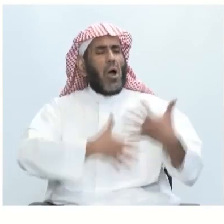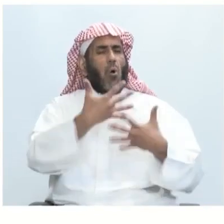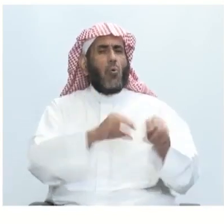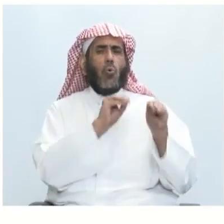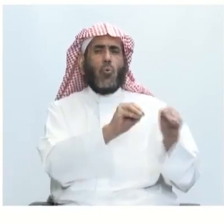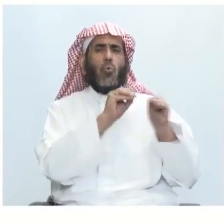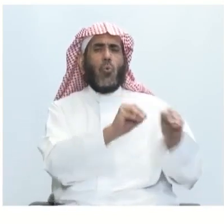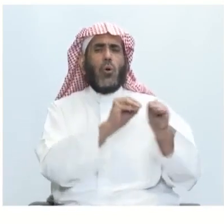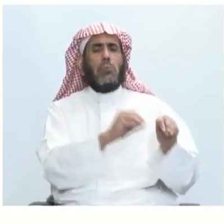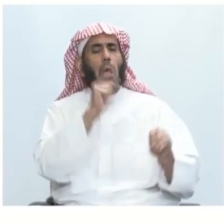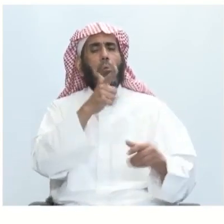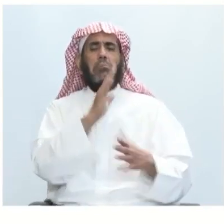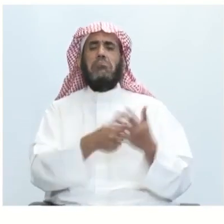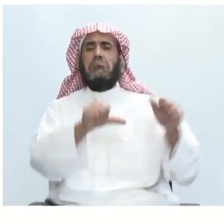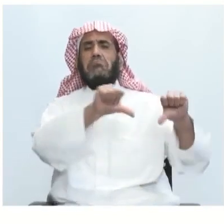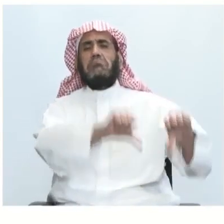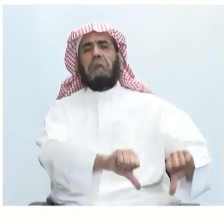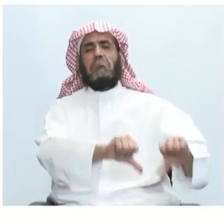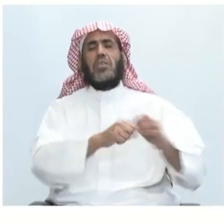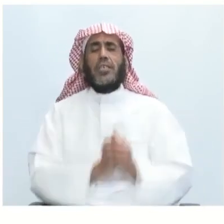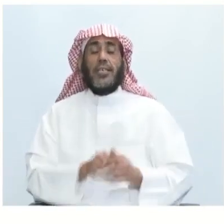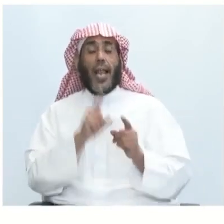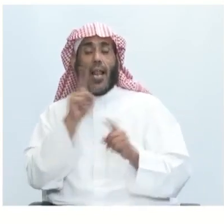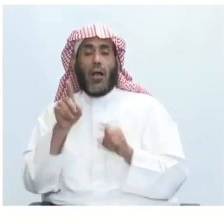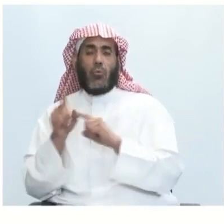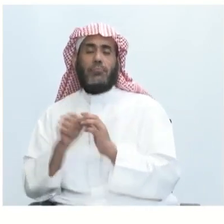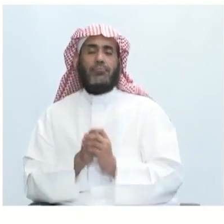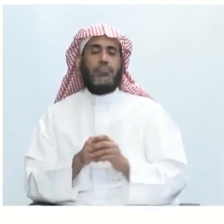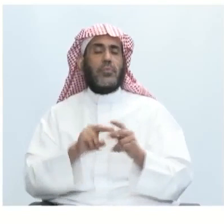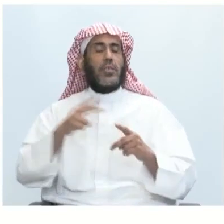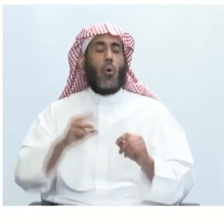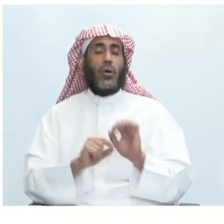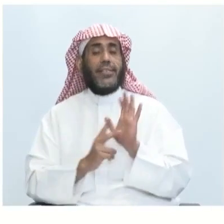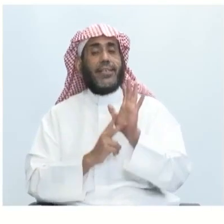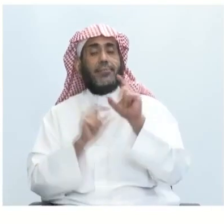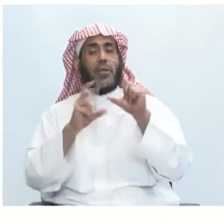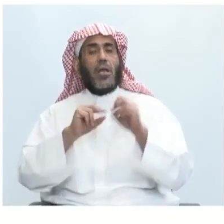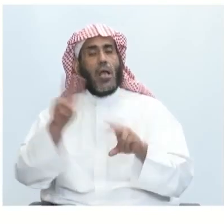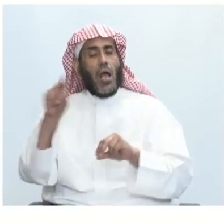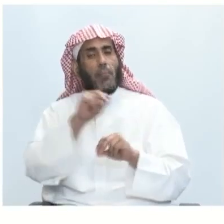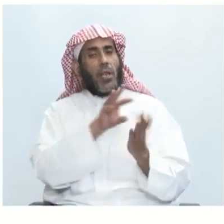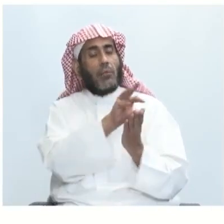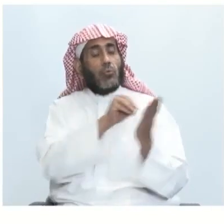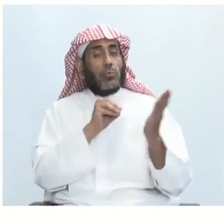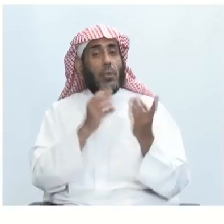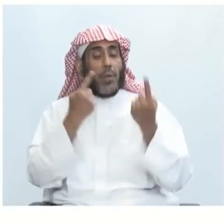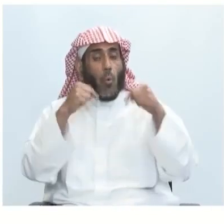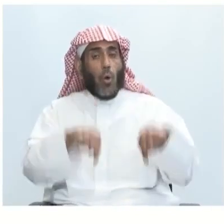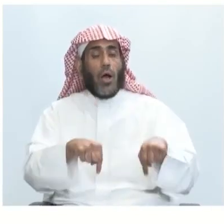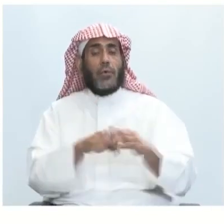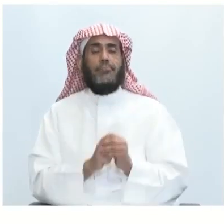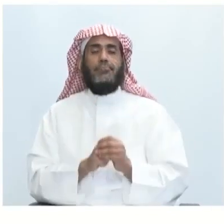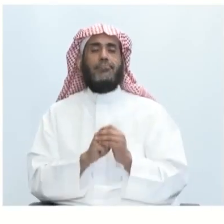اكسابهم اللغه ولم تفلح محاولاتهم في اكسابهم اللغه لاحظ هنا نوع الدليل هنا امثله مستمده من الواقع